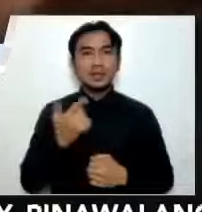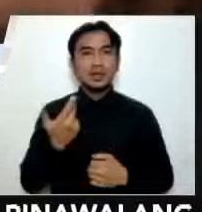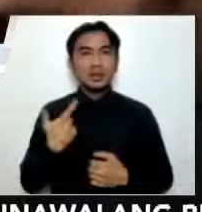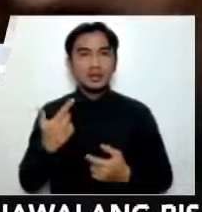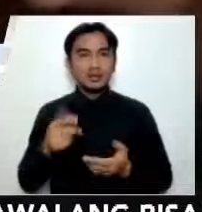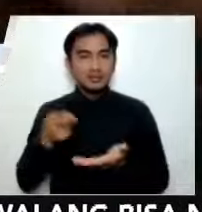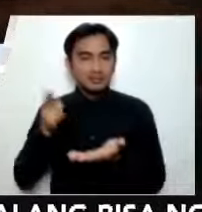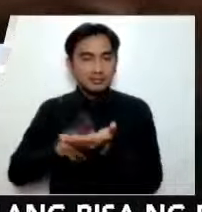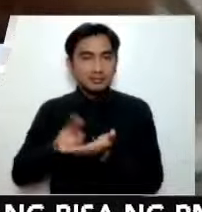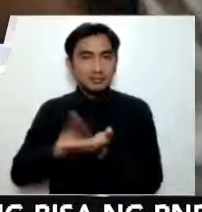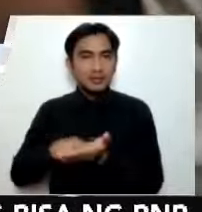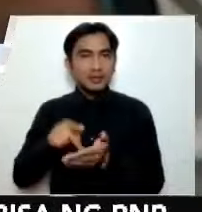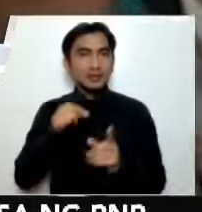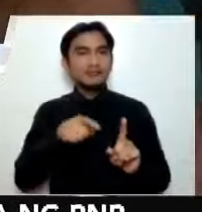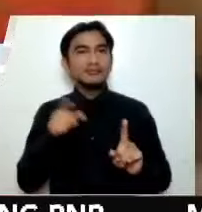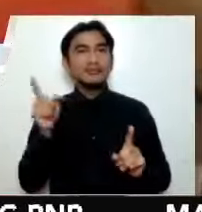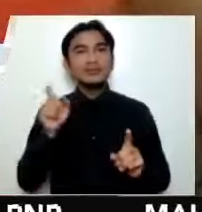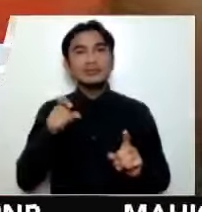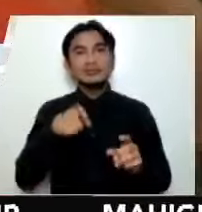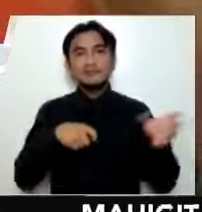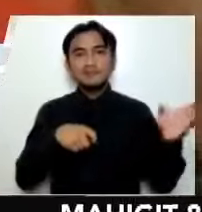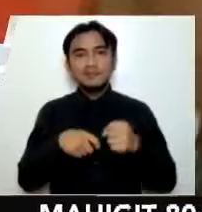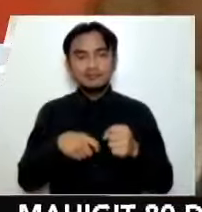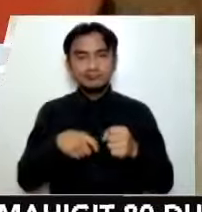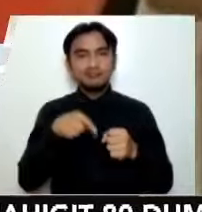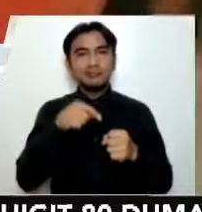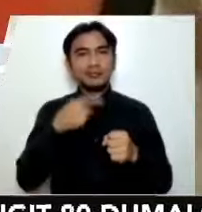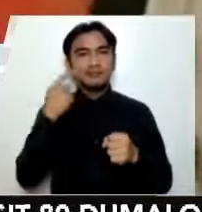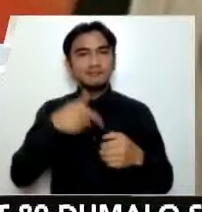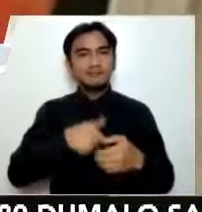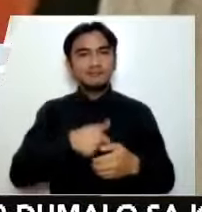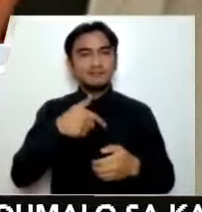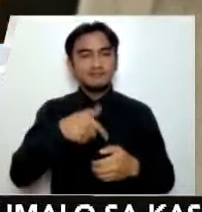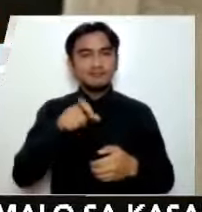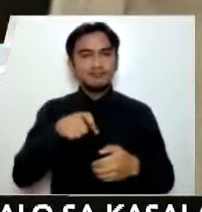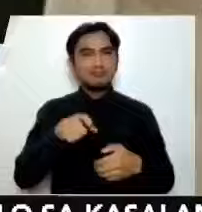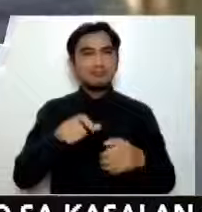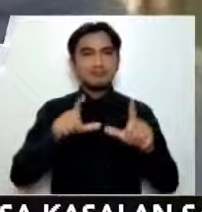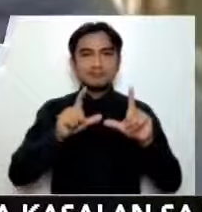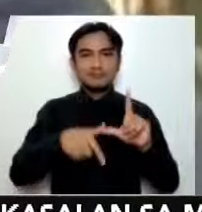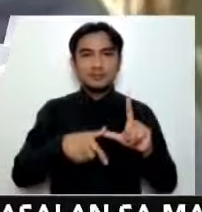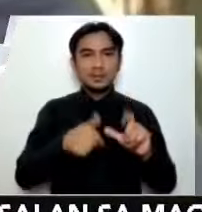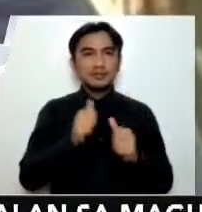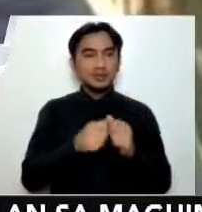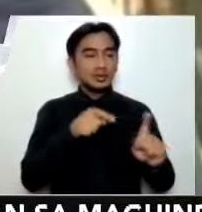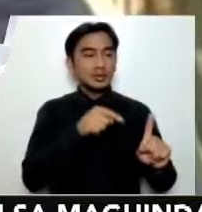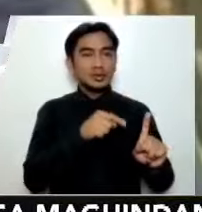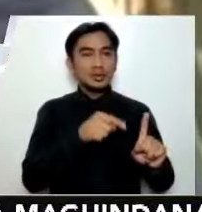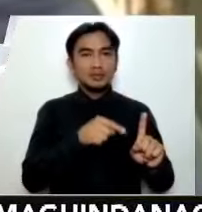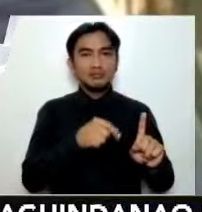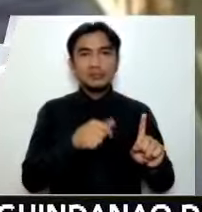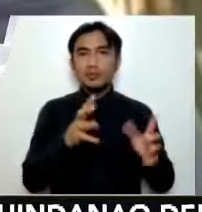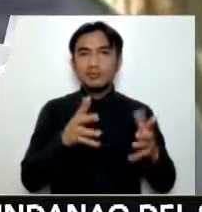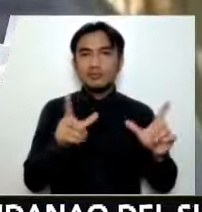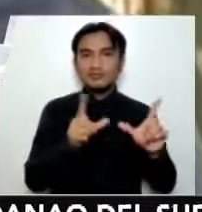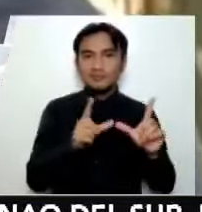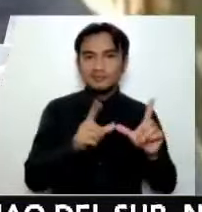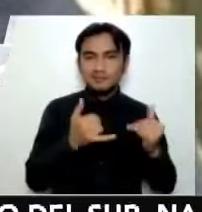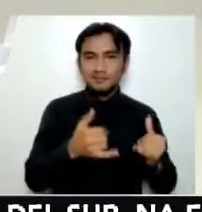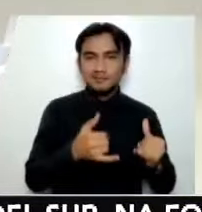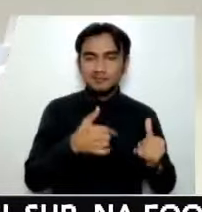order na agarang ipinatupad dahil dito maituturing ng loose firearms ang L si na baril na nakapangalan kay